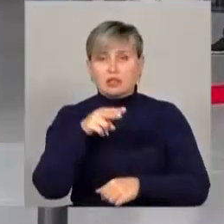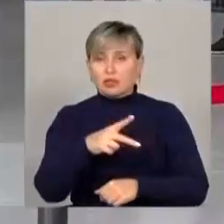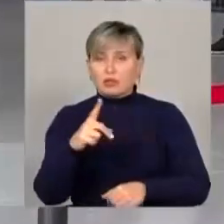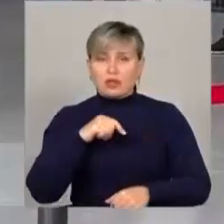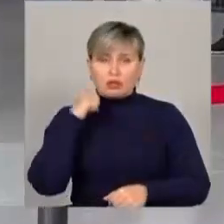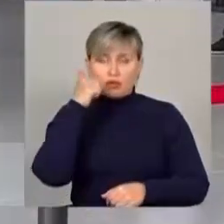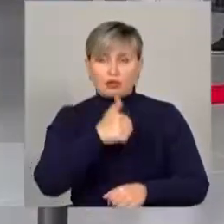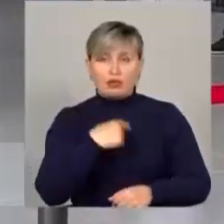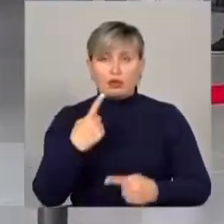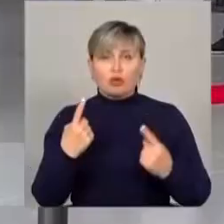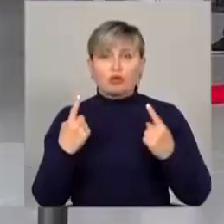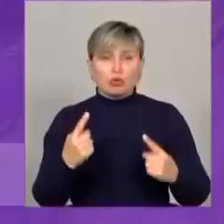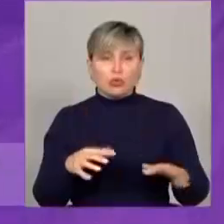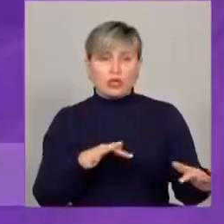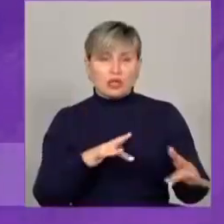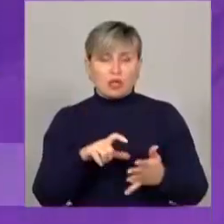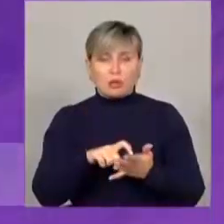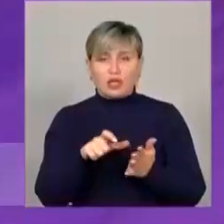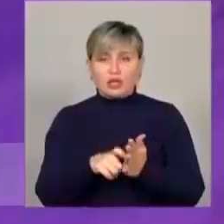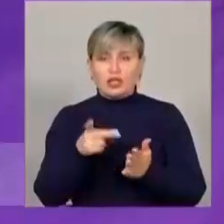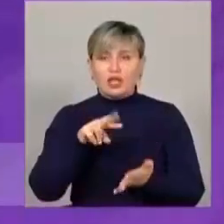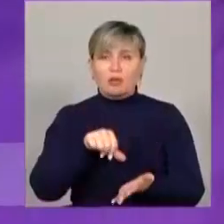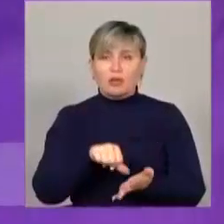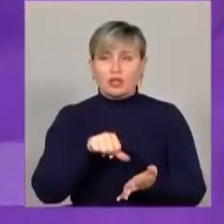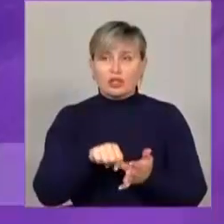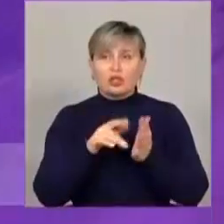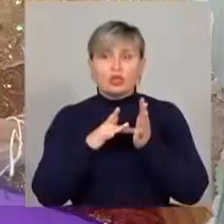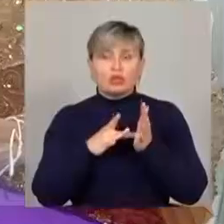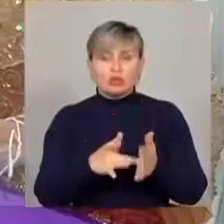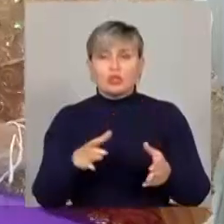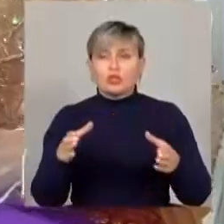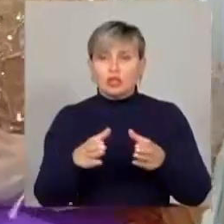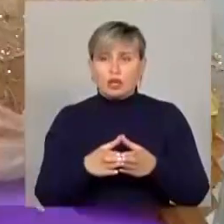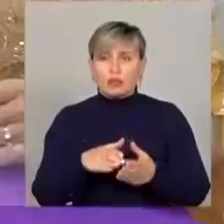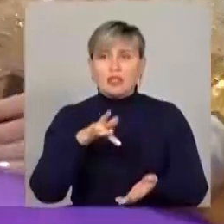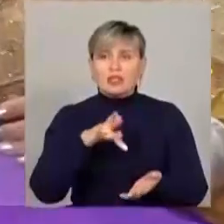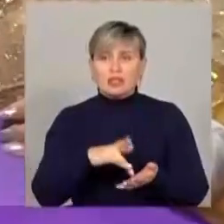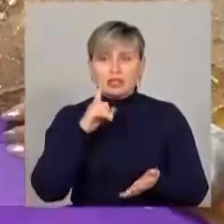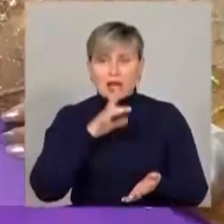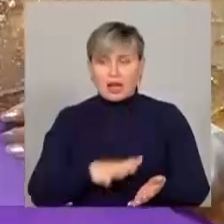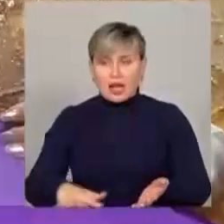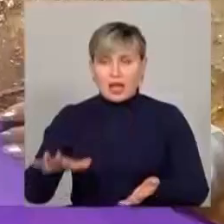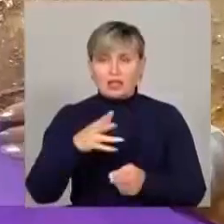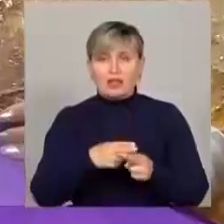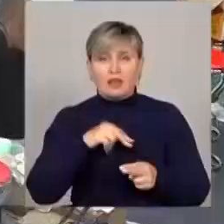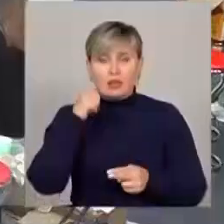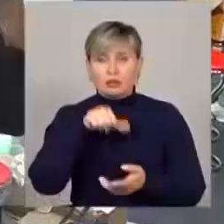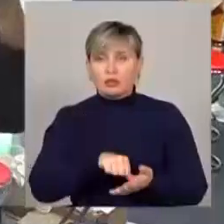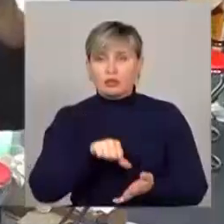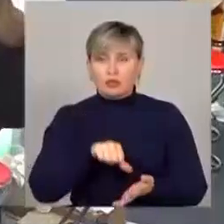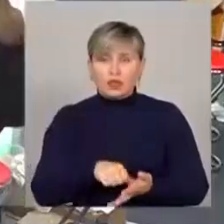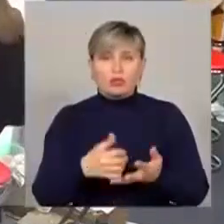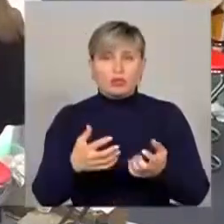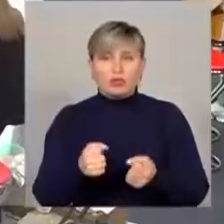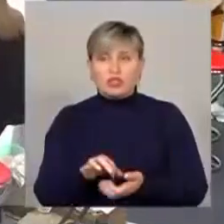года и считается крупнейшая диалоговой площадкой для представителей туристических компаний Центральной Азии в этом году участие в не